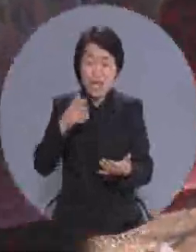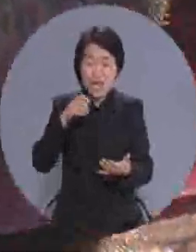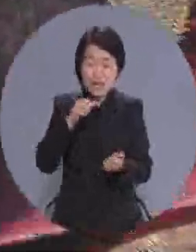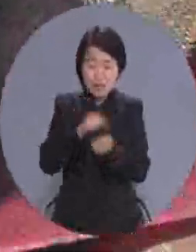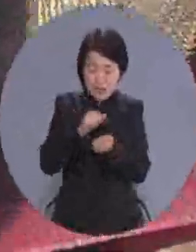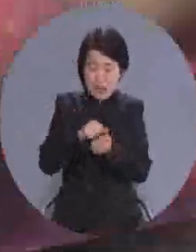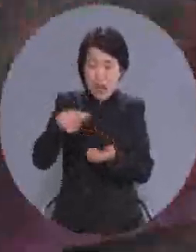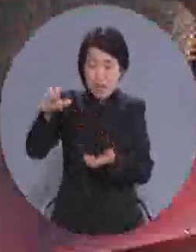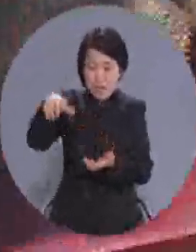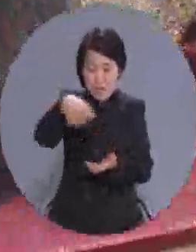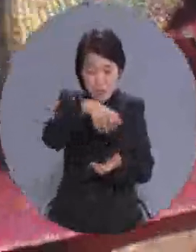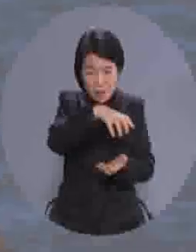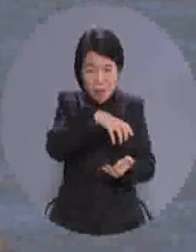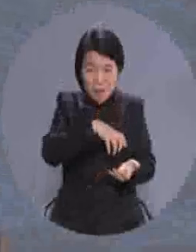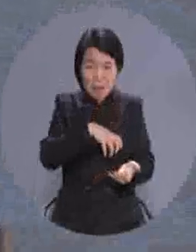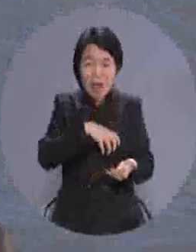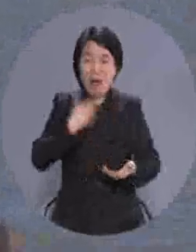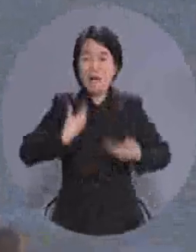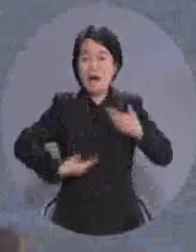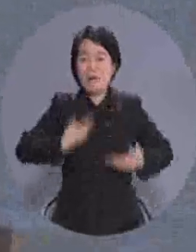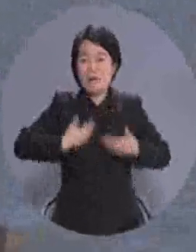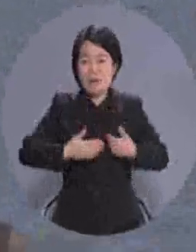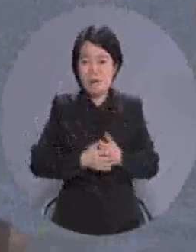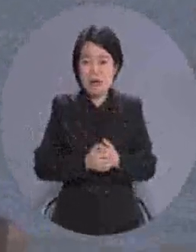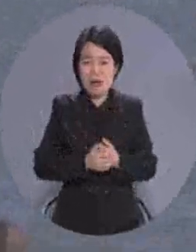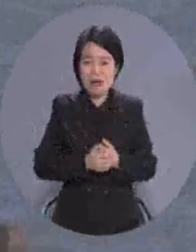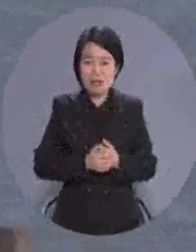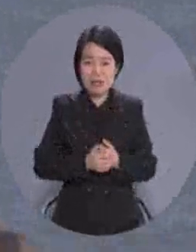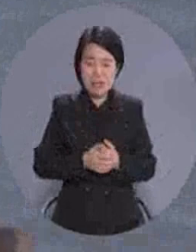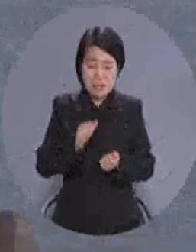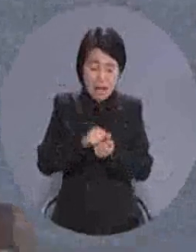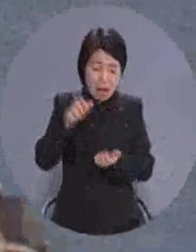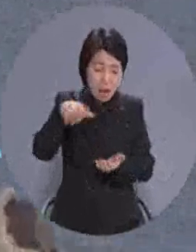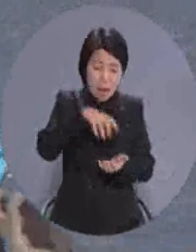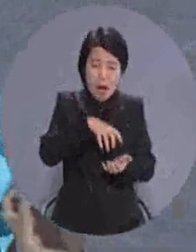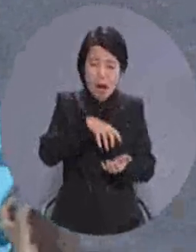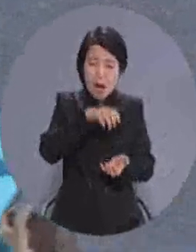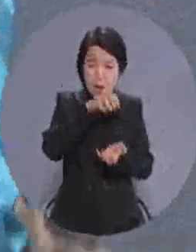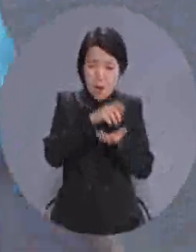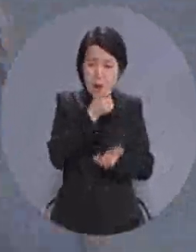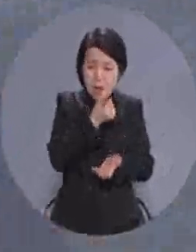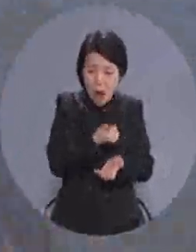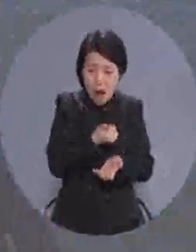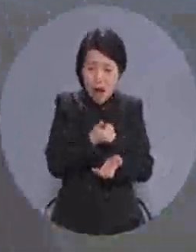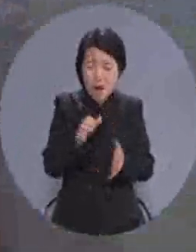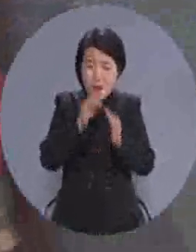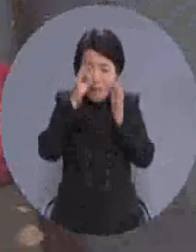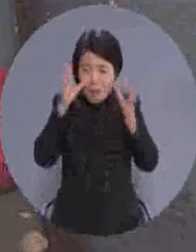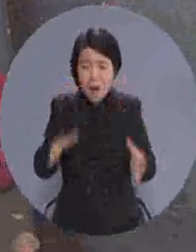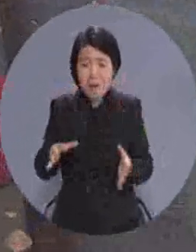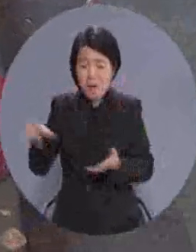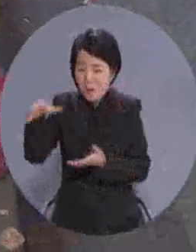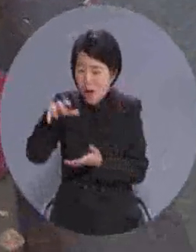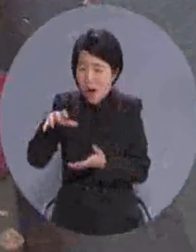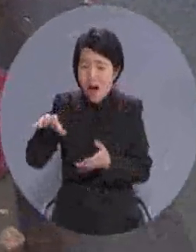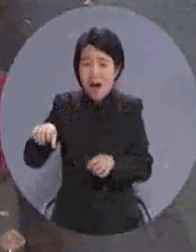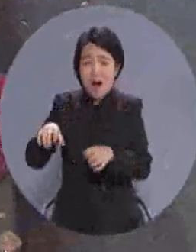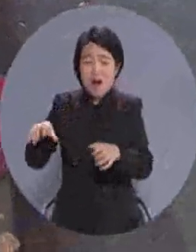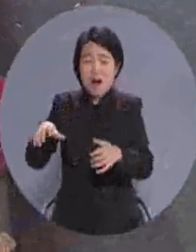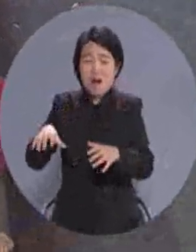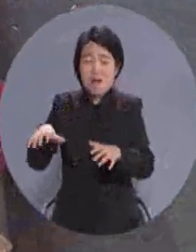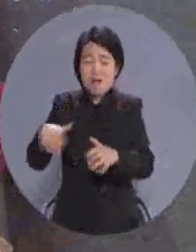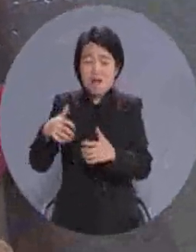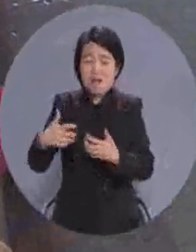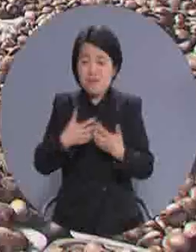새조개를 골라냅니다. 흉작이 이어지던 바다가 모처럼 풍작을 맞자 새조개를 손질하는 어민들도